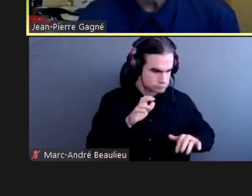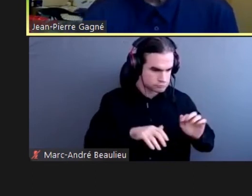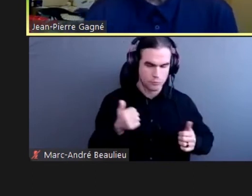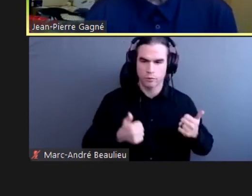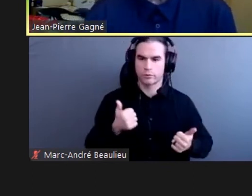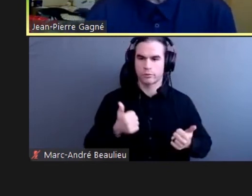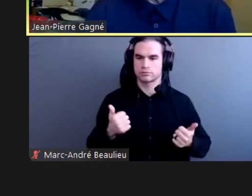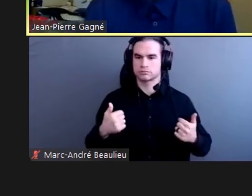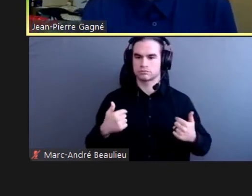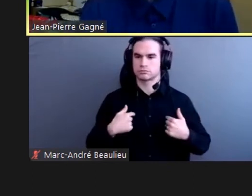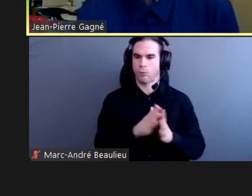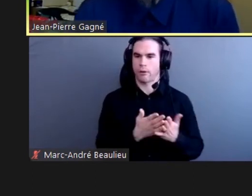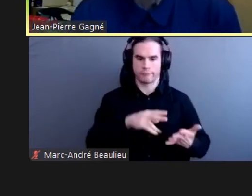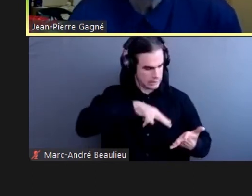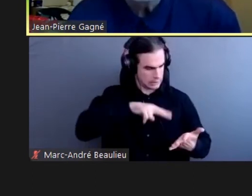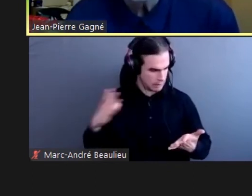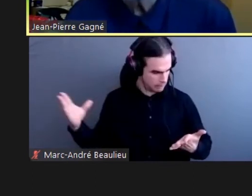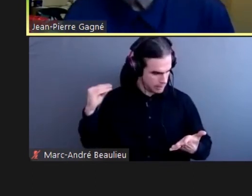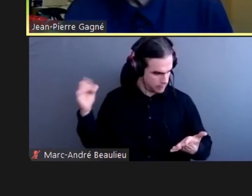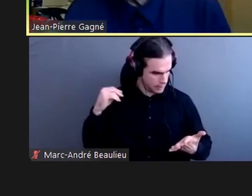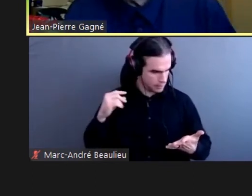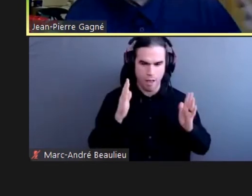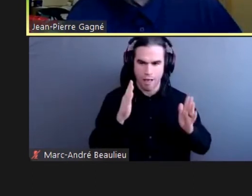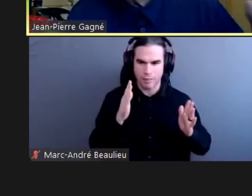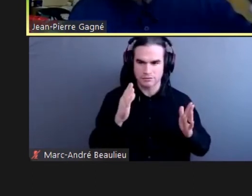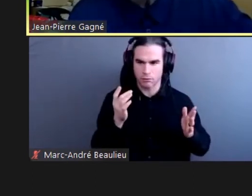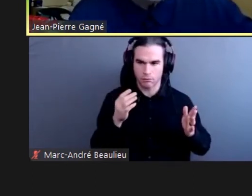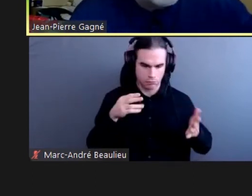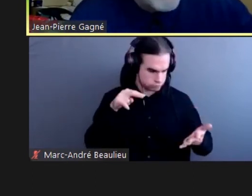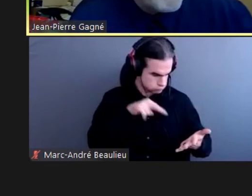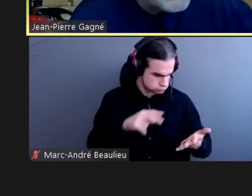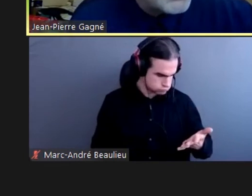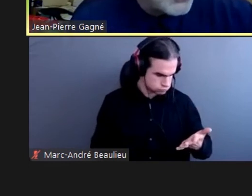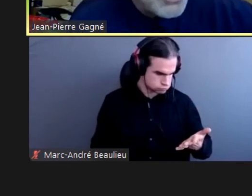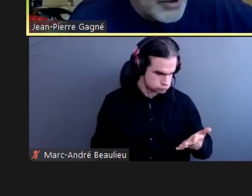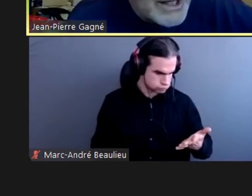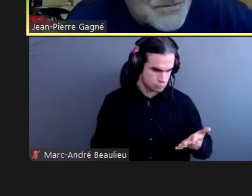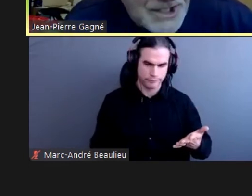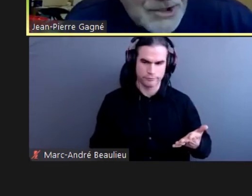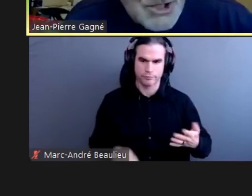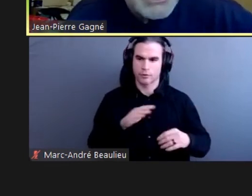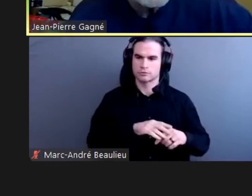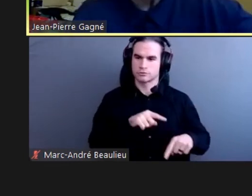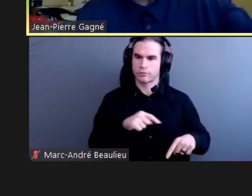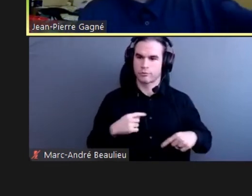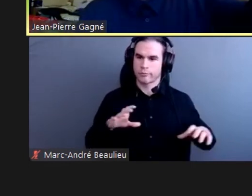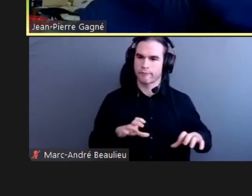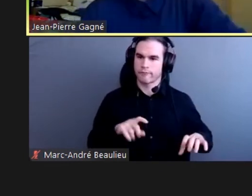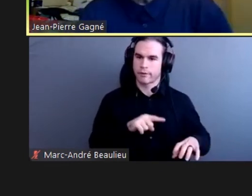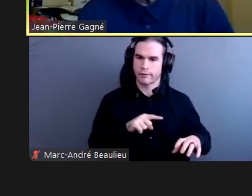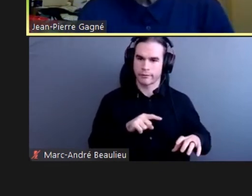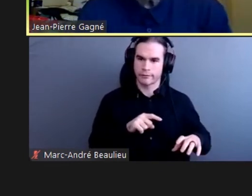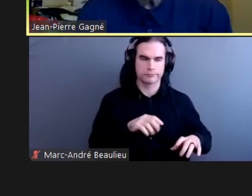lire un roman. C'est clair que mon attention, elle est ailleurs. Mon attention, elle porte sur une activité que je suis en train de